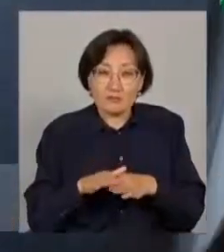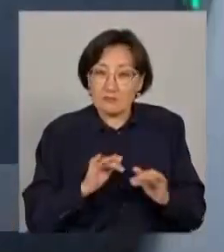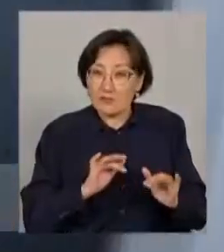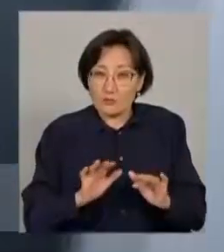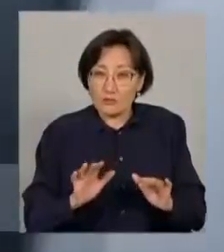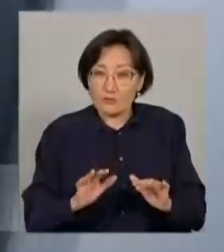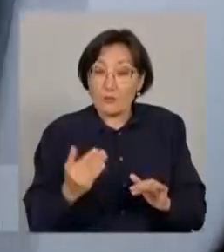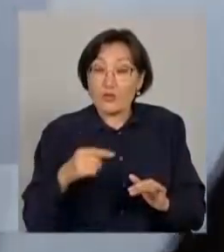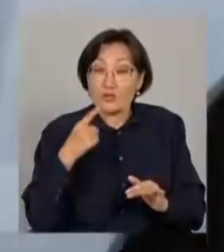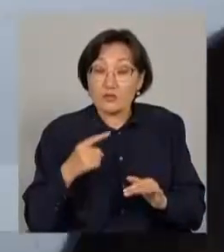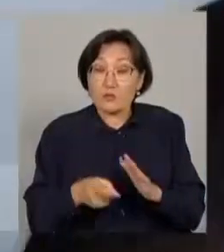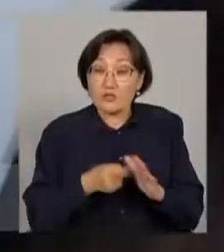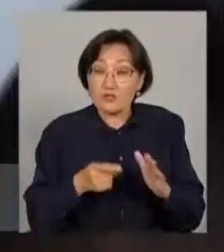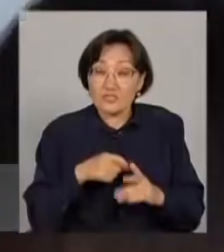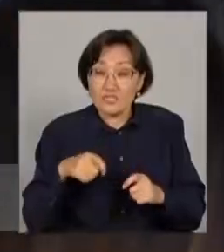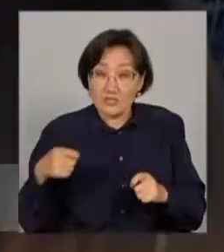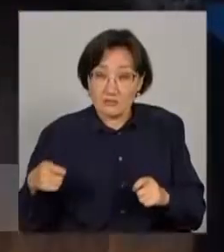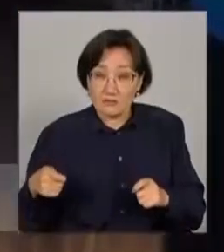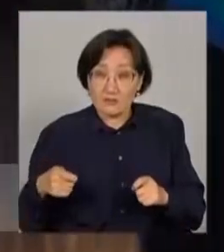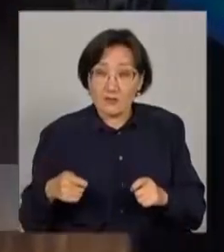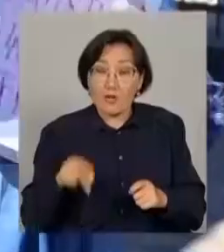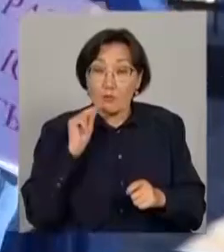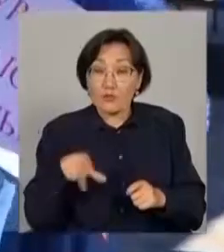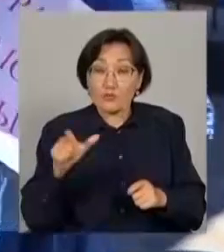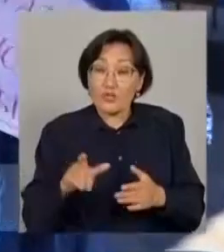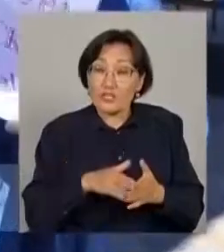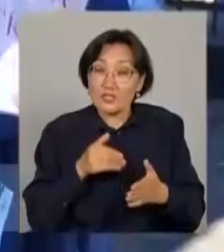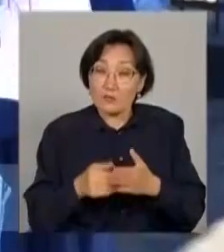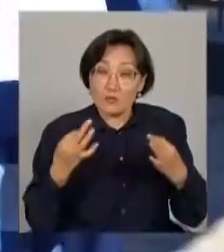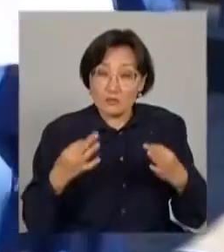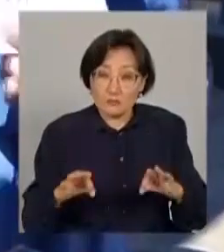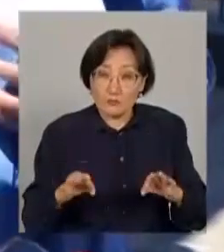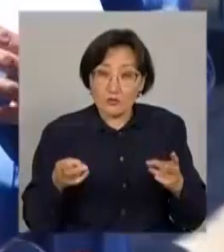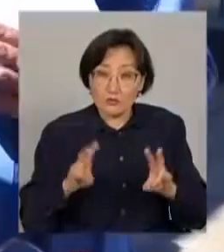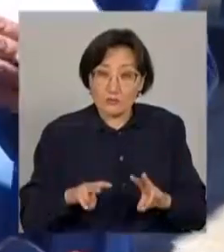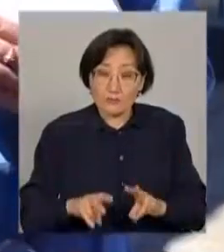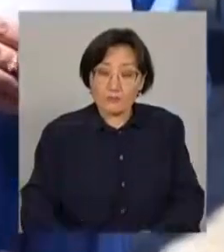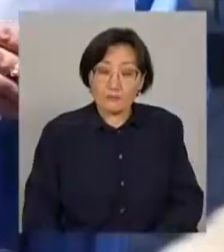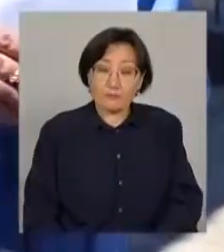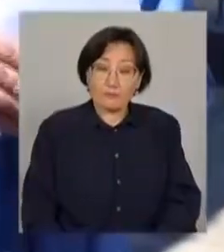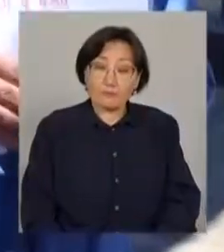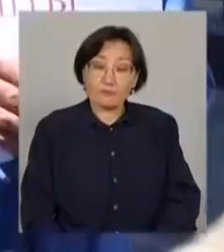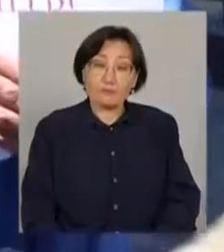принимает. По их словам, следствие затягивается, а виновники до сих пор на свободе.